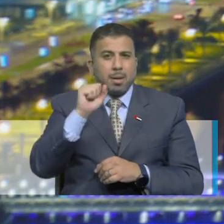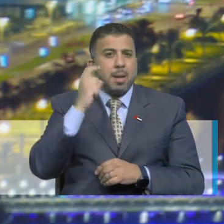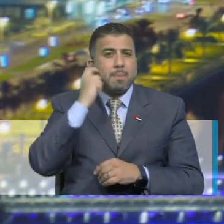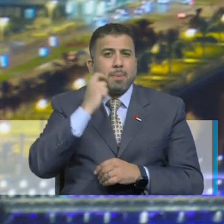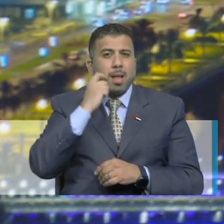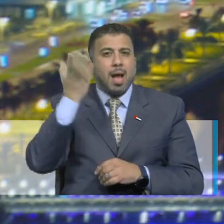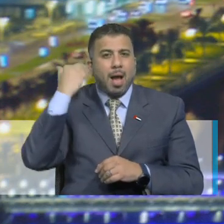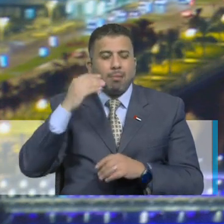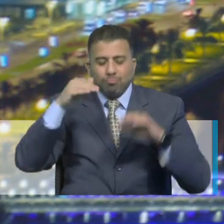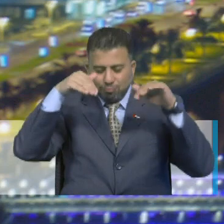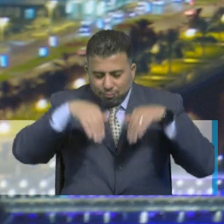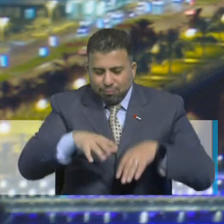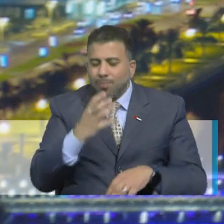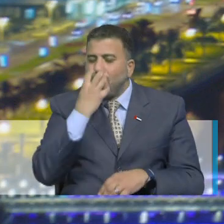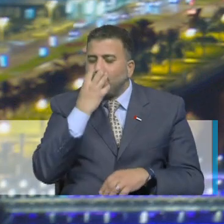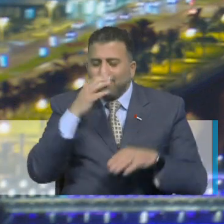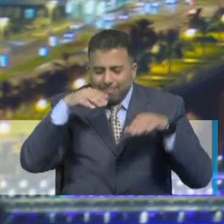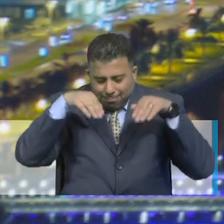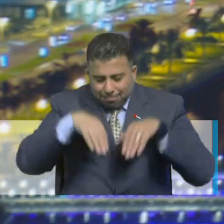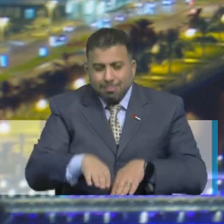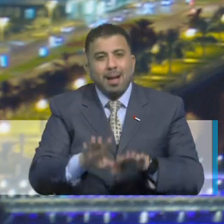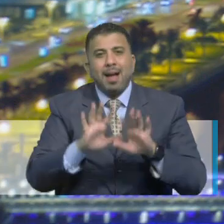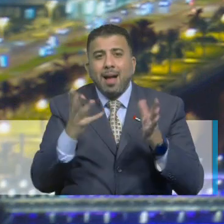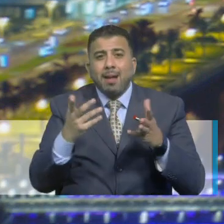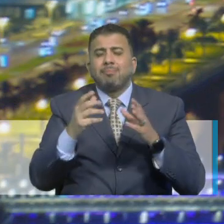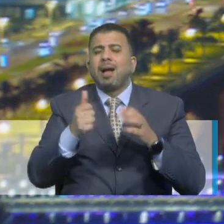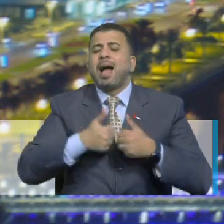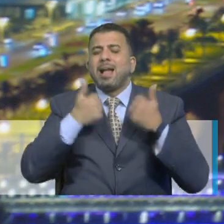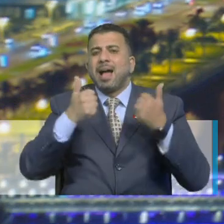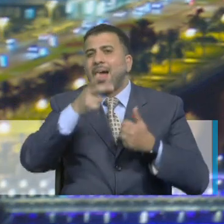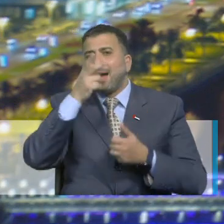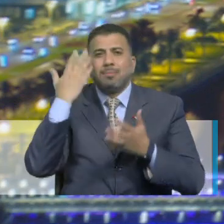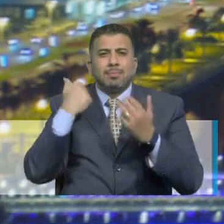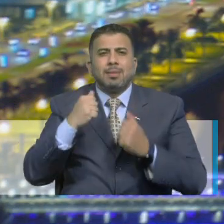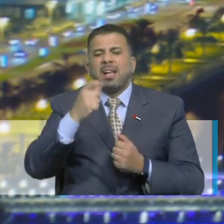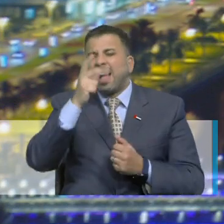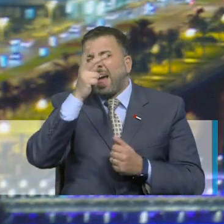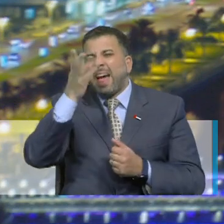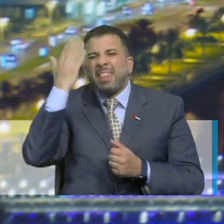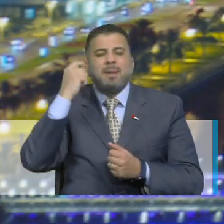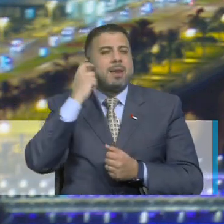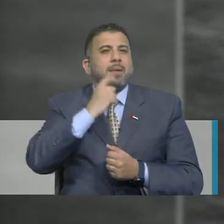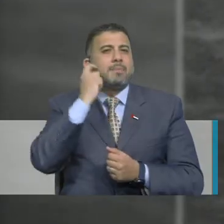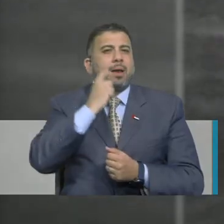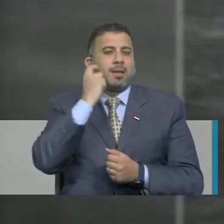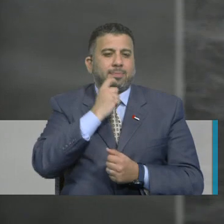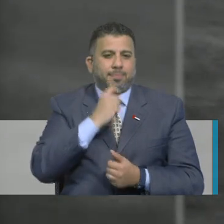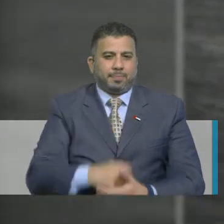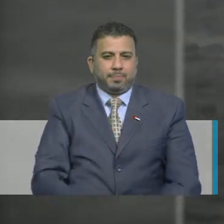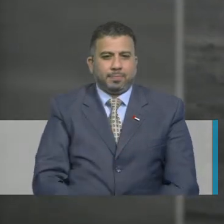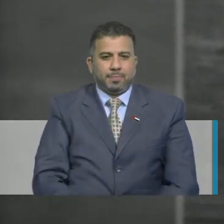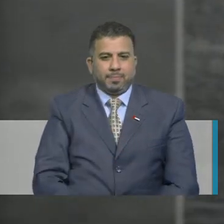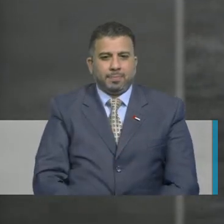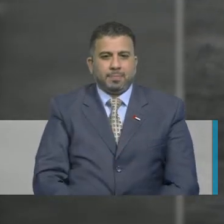في رحلات الغوص بهدف تعريف الجمهور بحياة أهل الإمارات قديما.